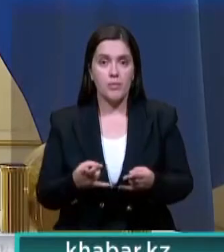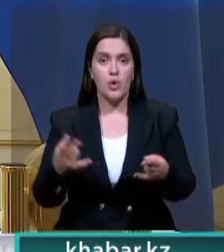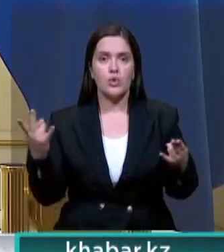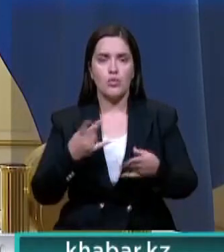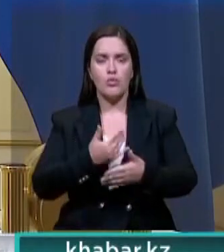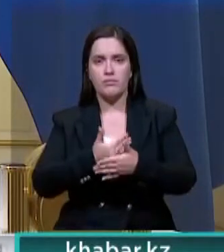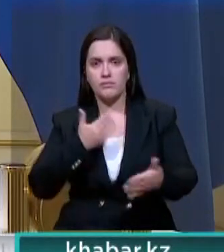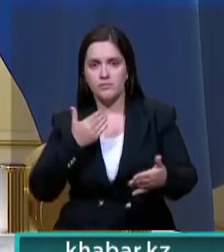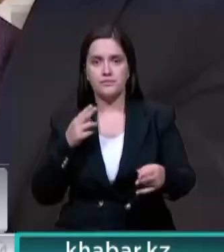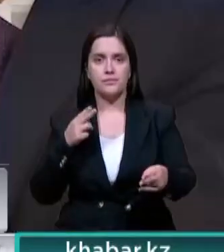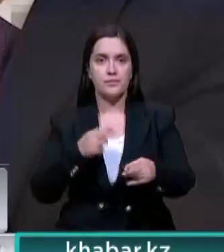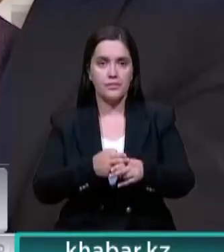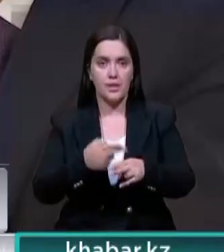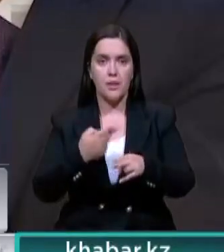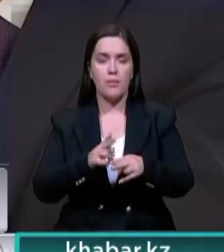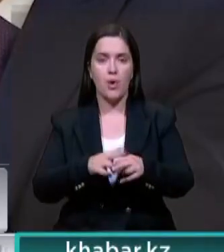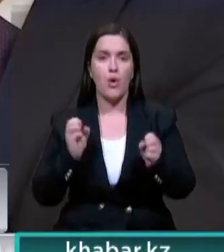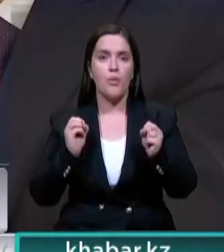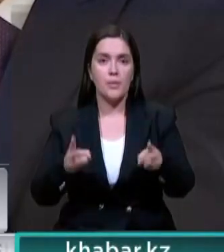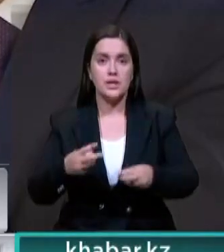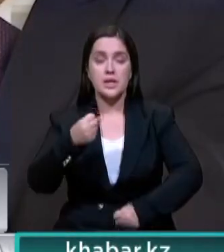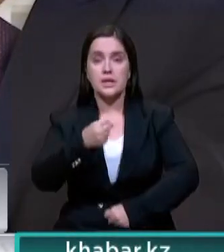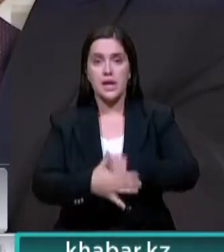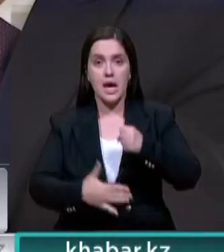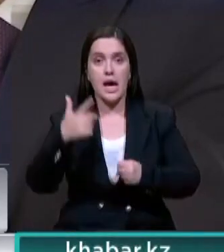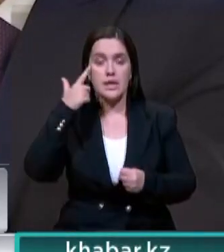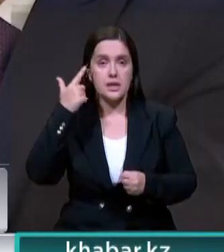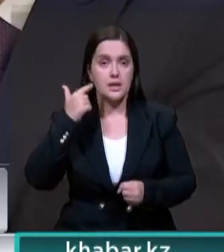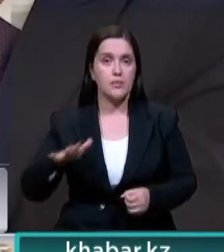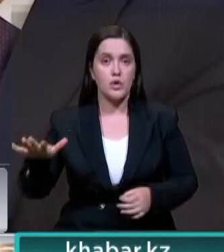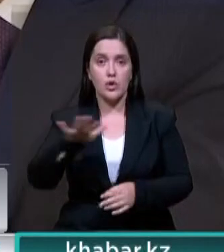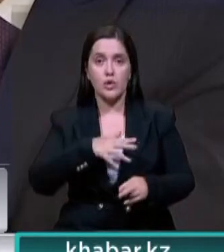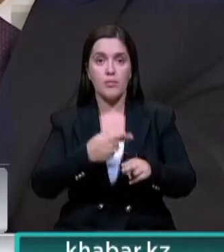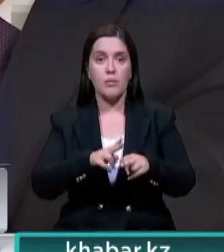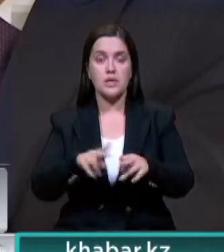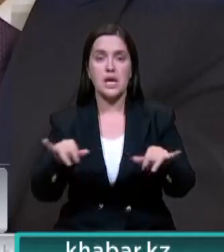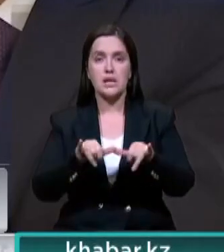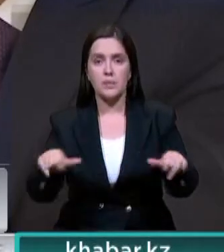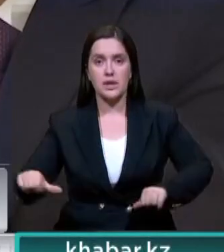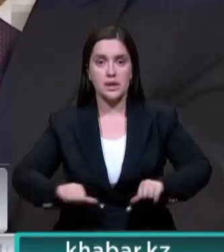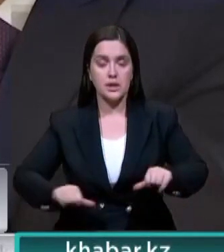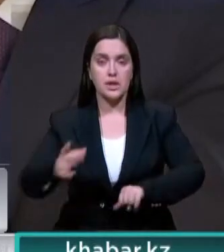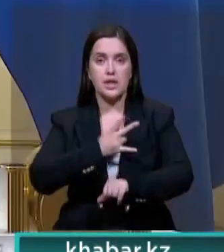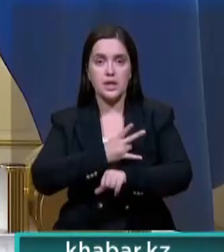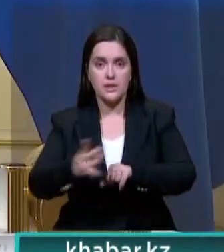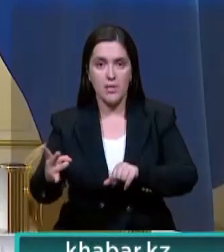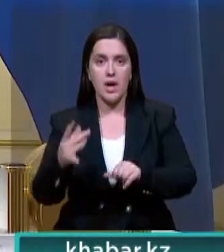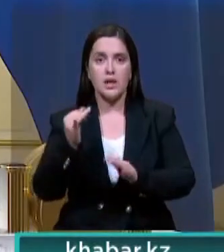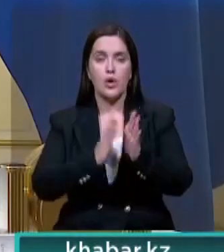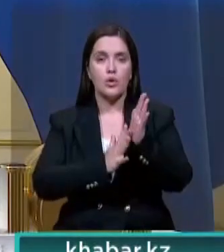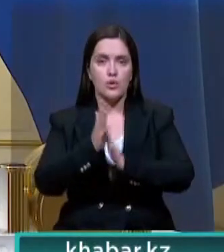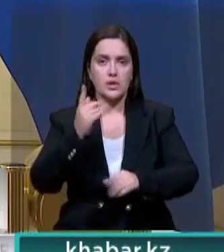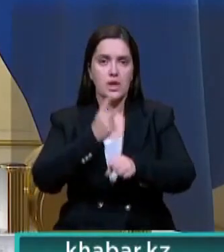необходимости предупреждать все вызовы и угрозы в центрально-азиатском регионе в том числе распространения терроризма и